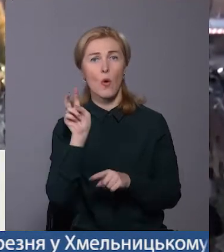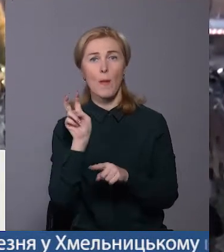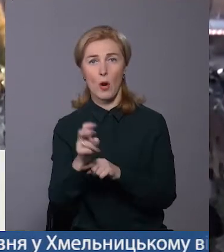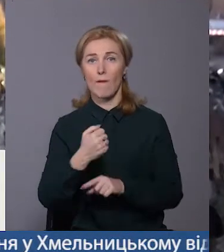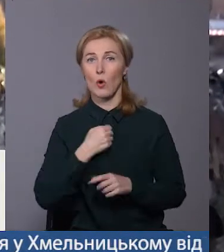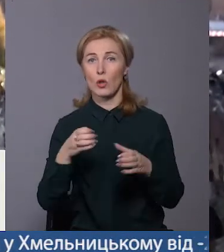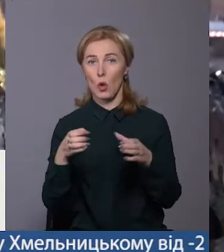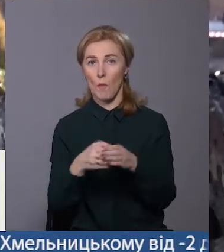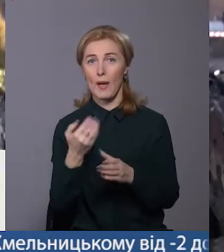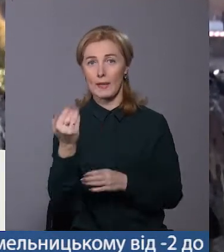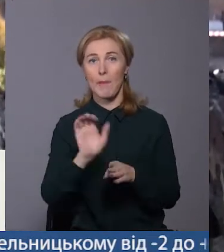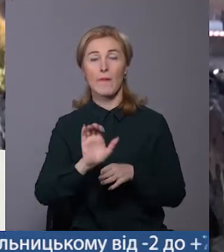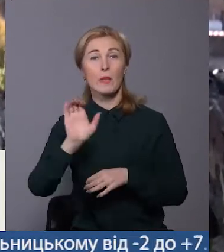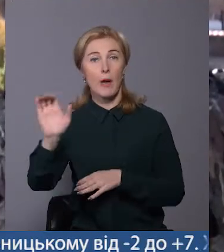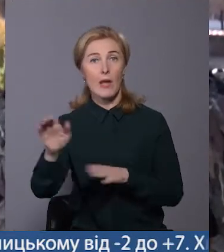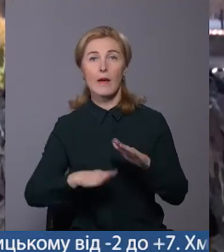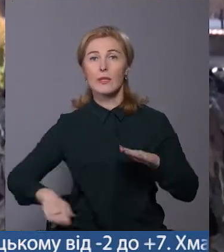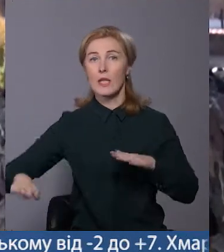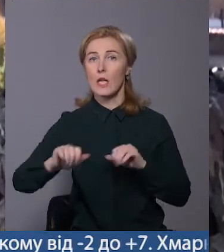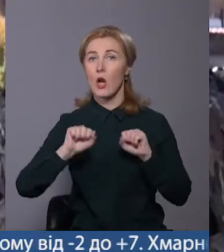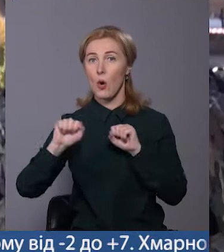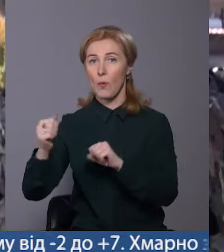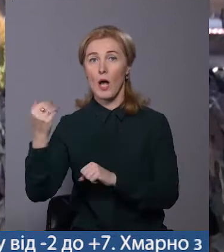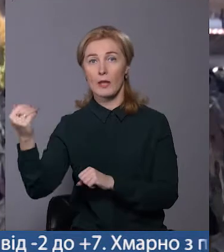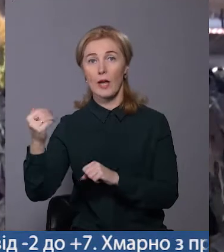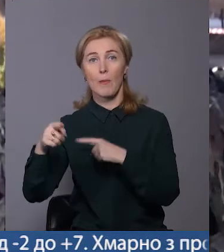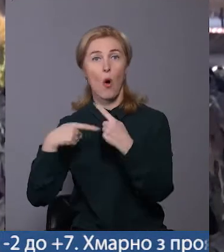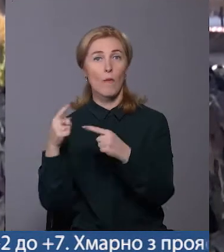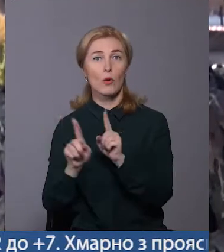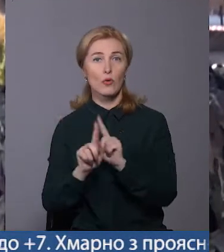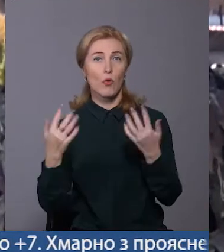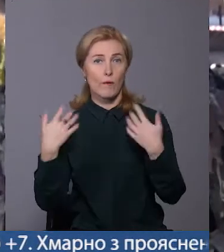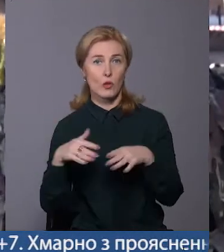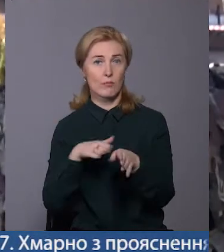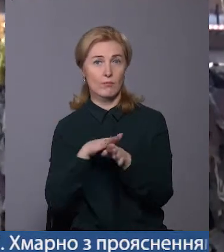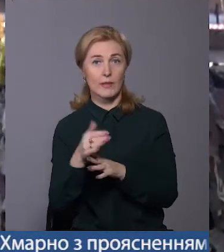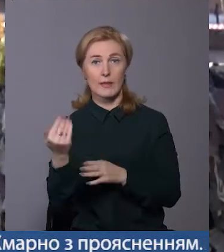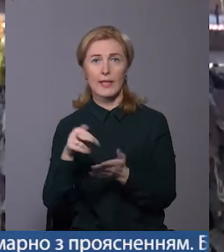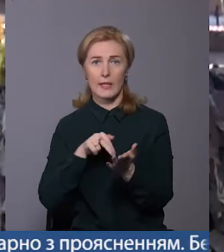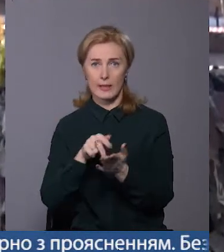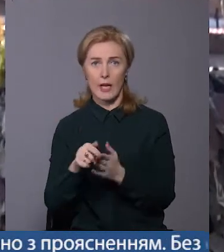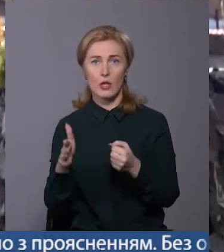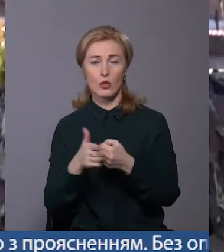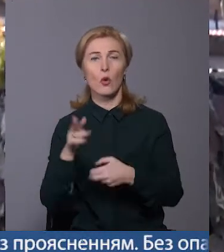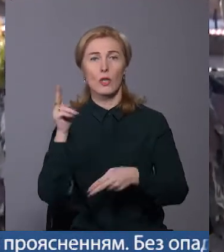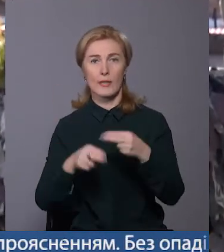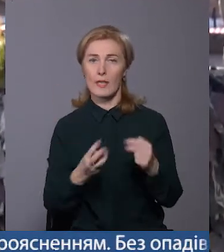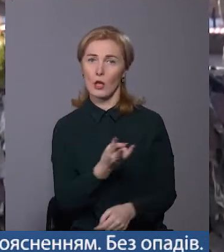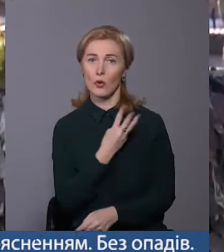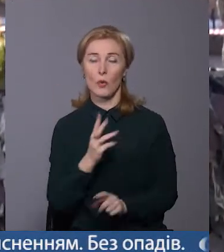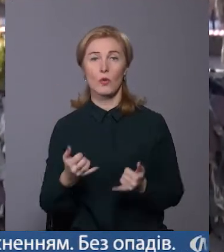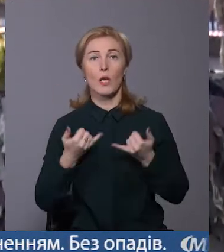воєнкомат, тебе направляють в територіальну оборону, а там кажуть, що вже укомплектовано, і ти йдеш все рівно до кінця добровольцем, заради того,